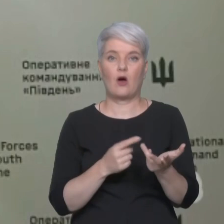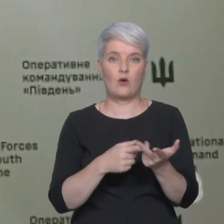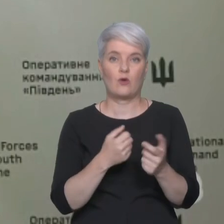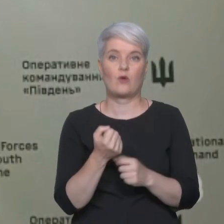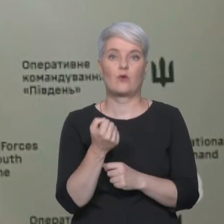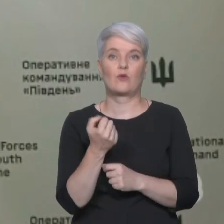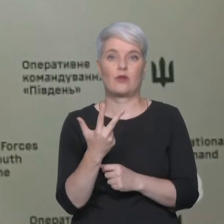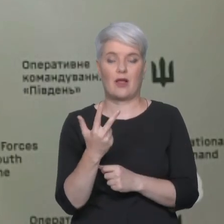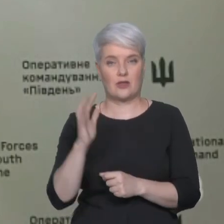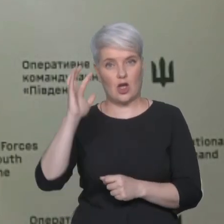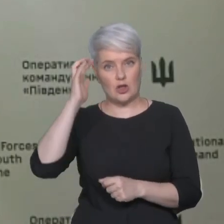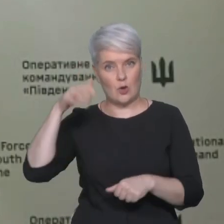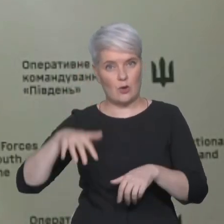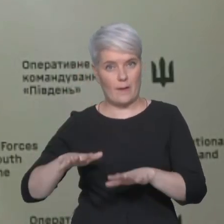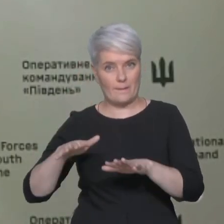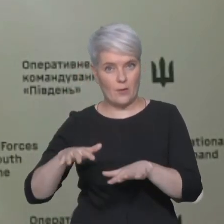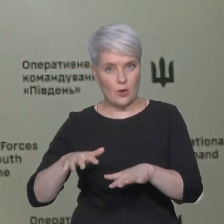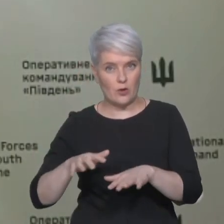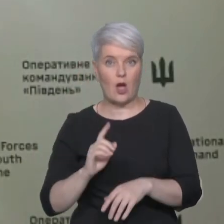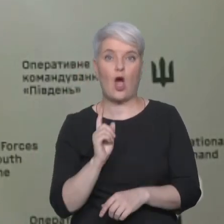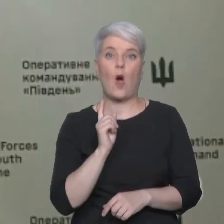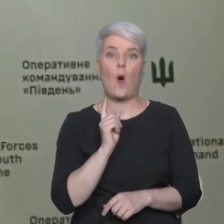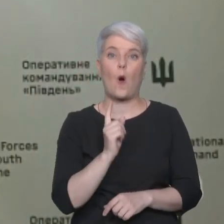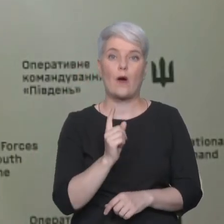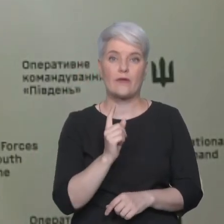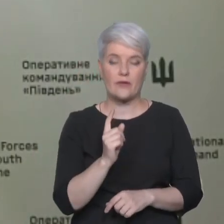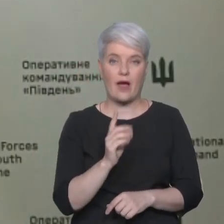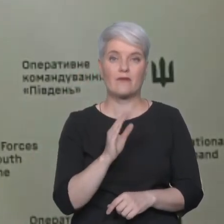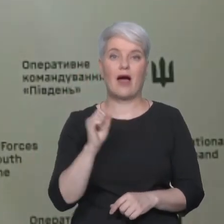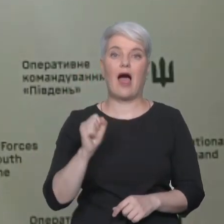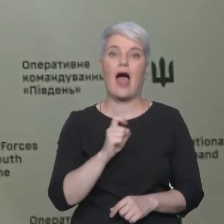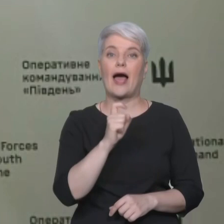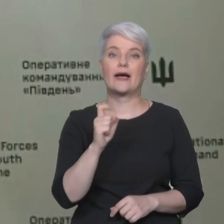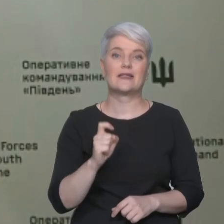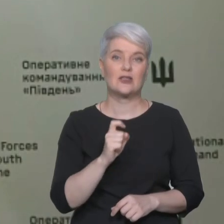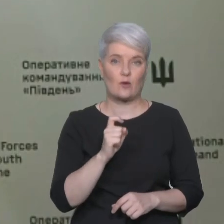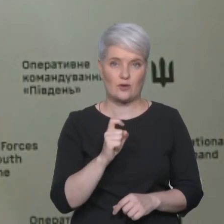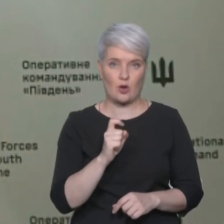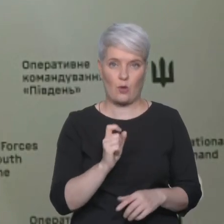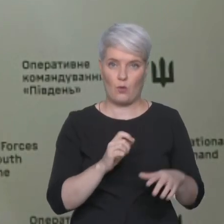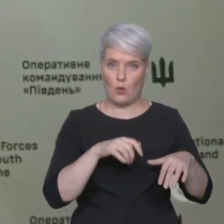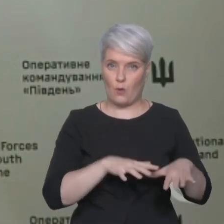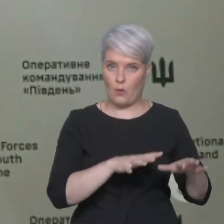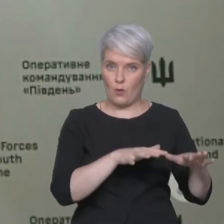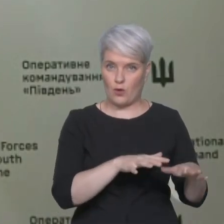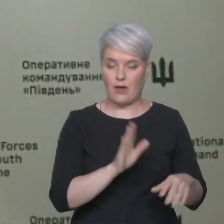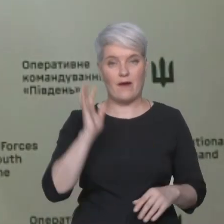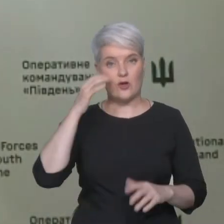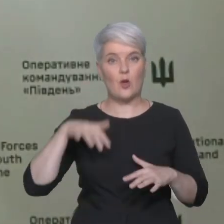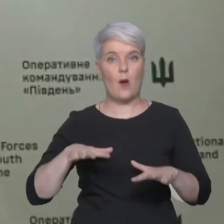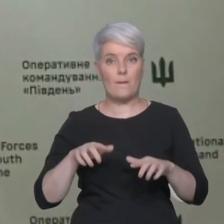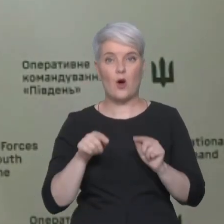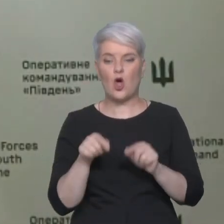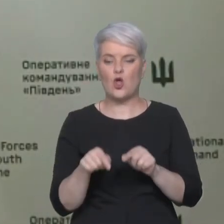одиниць в Чорному морі, одна одиниця висвітлює надводну обстановку в Азовському. В Чорному морі залишається